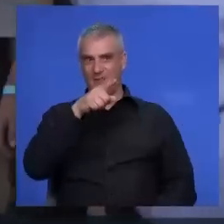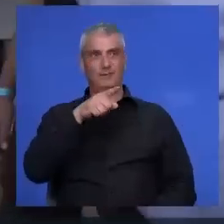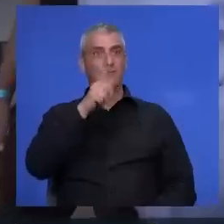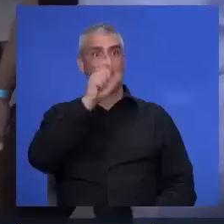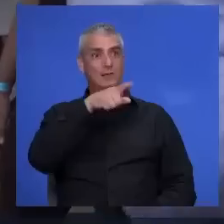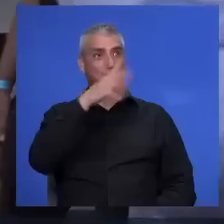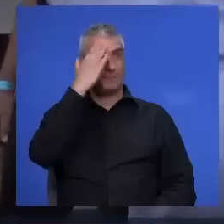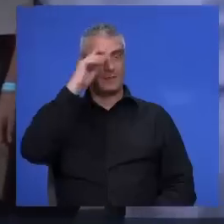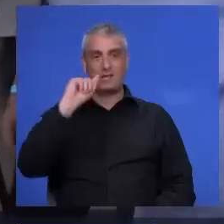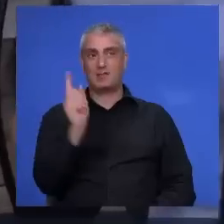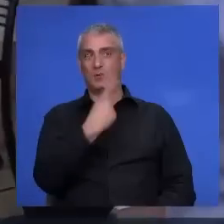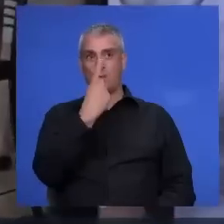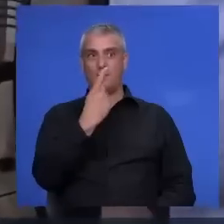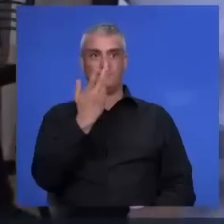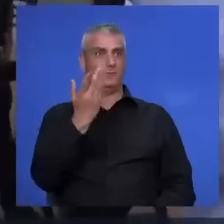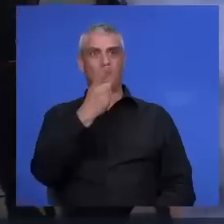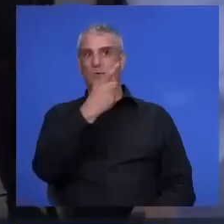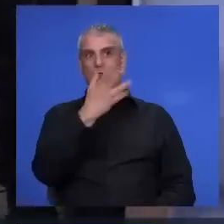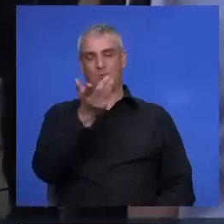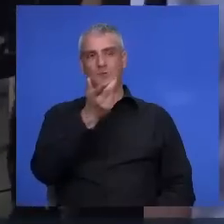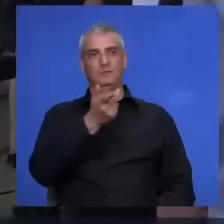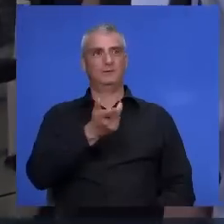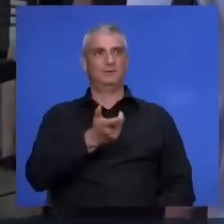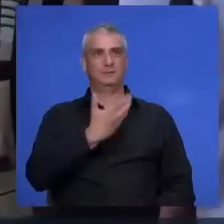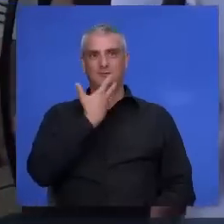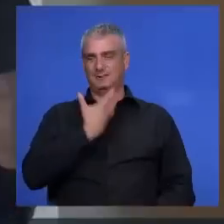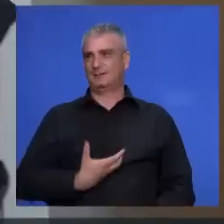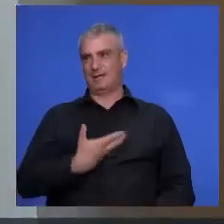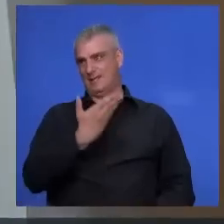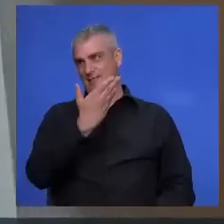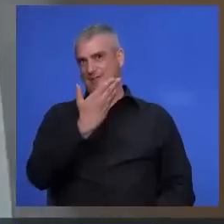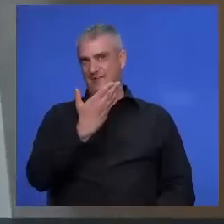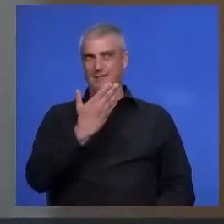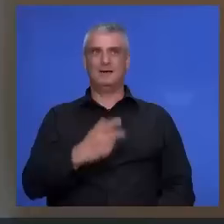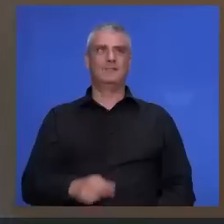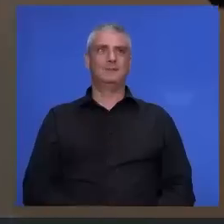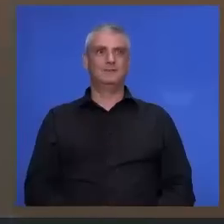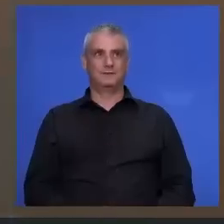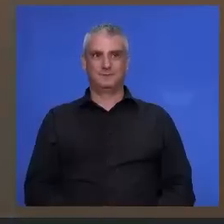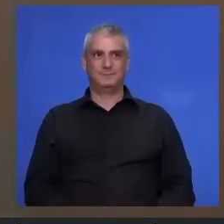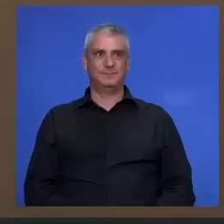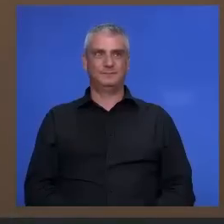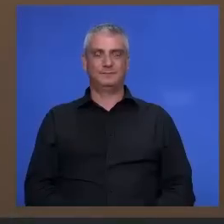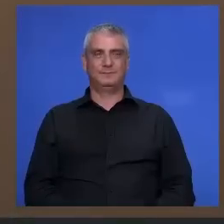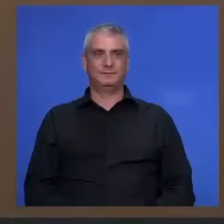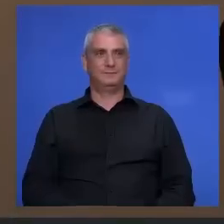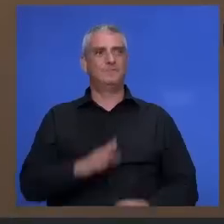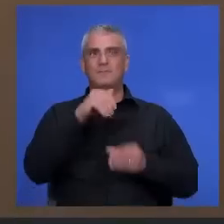knows everything. Why? He like me. It's the beard, mate. Oh, what's in this